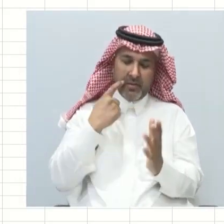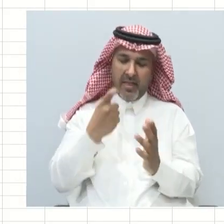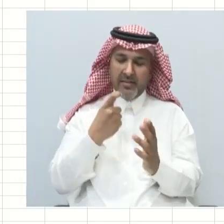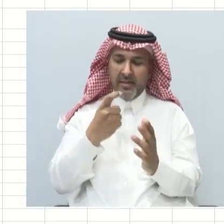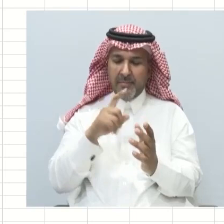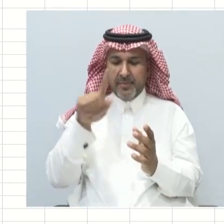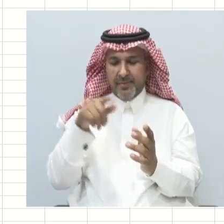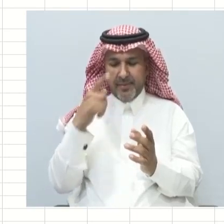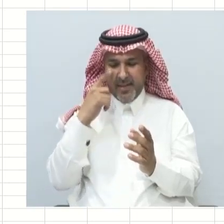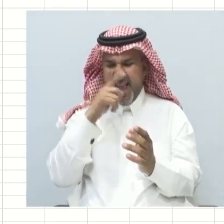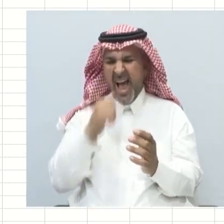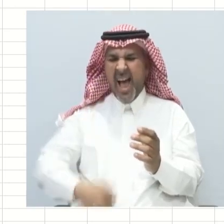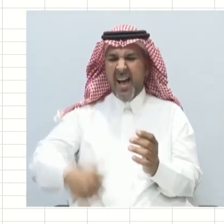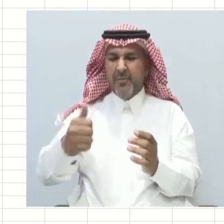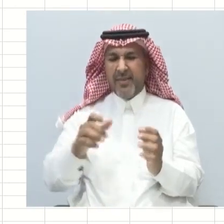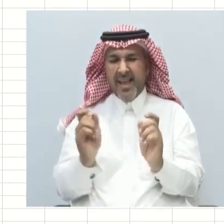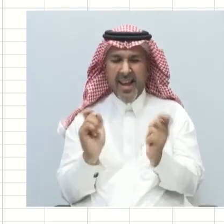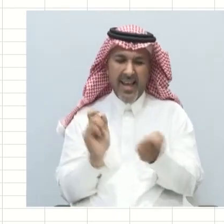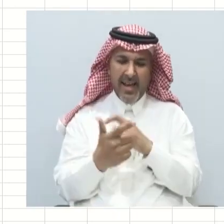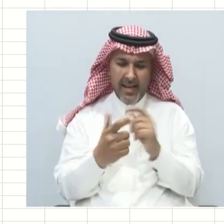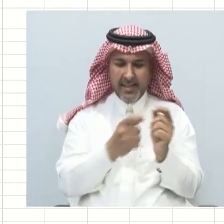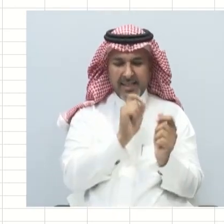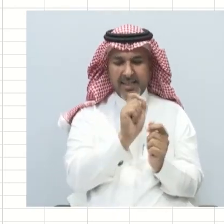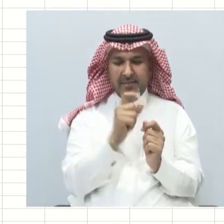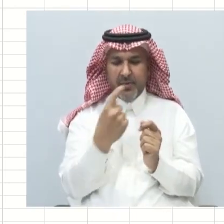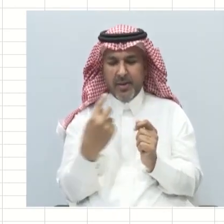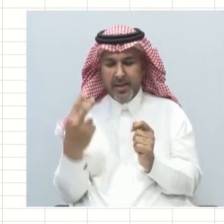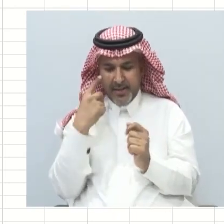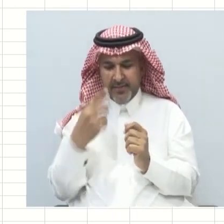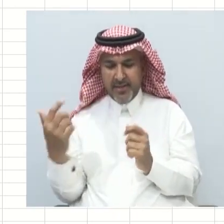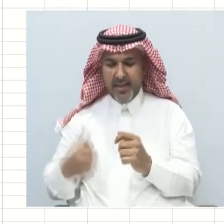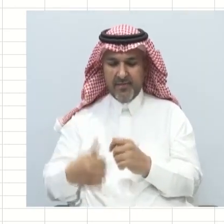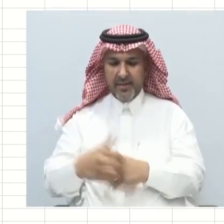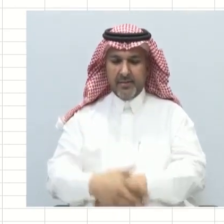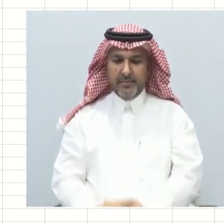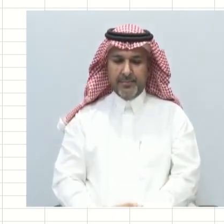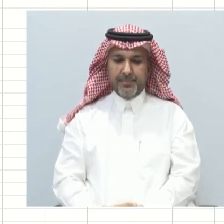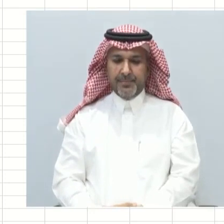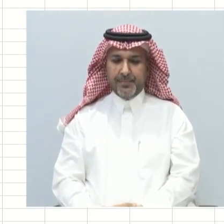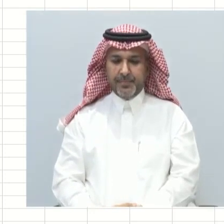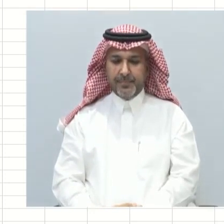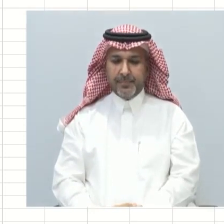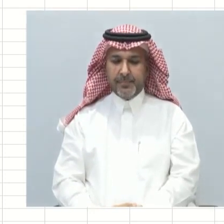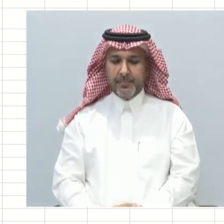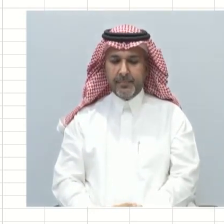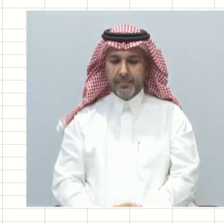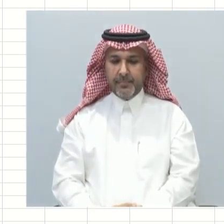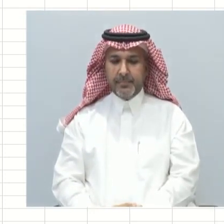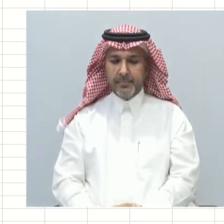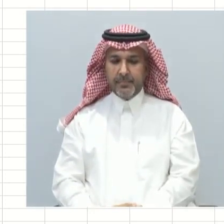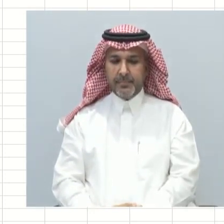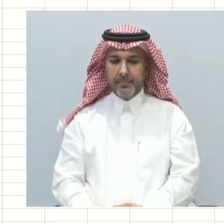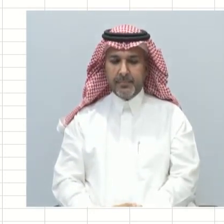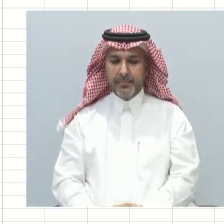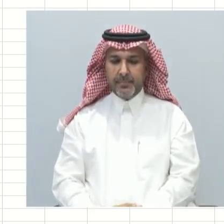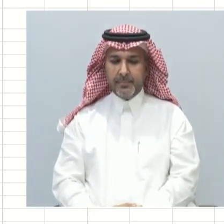الانتشار جاي بهذه الصوره لهذه البيانات ايضا من الاشياء اللي ممكن اطلعها ممكن اطلع انا معادله